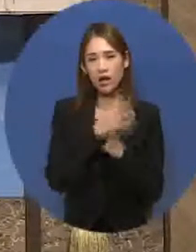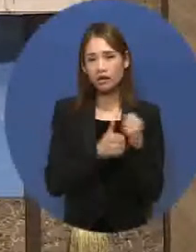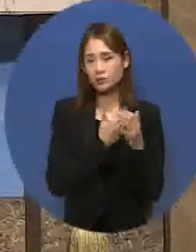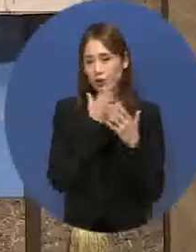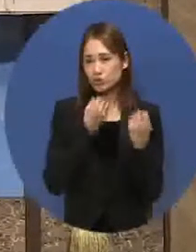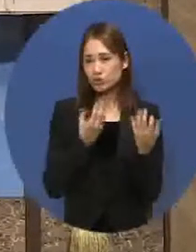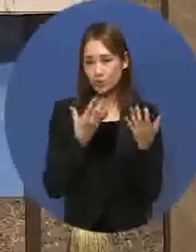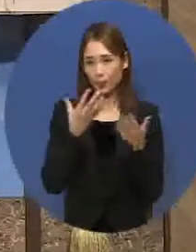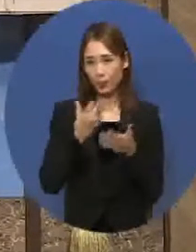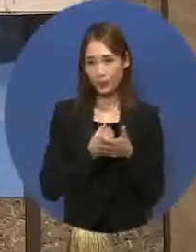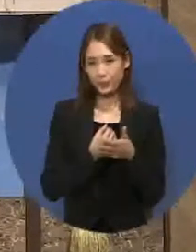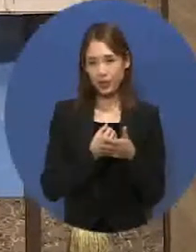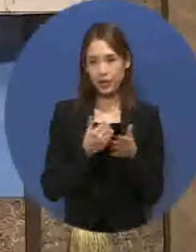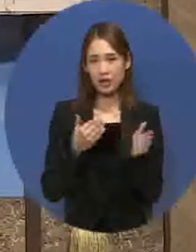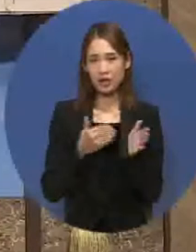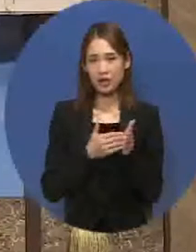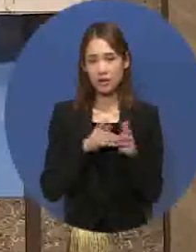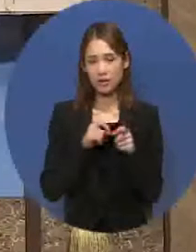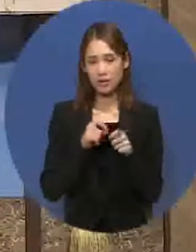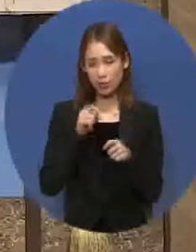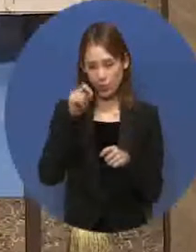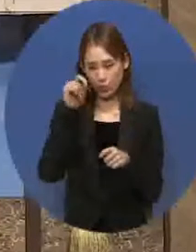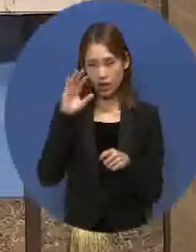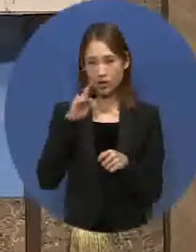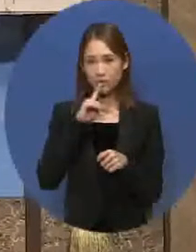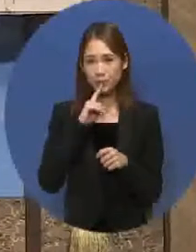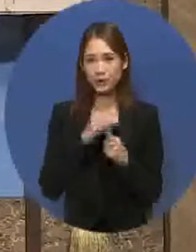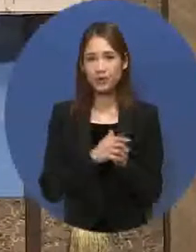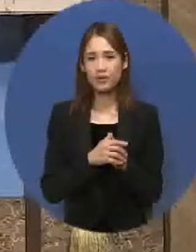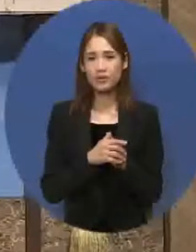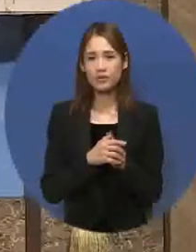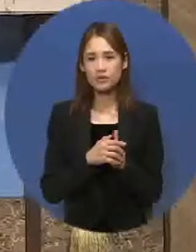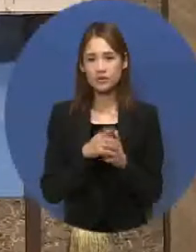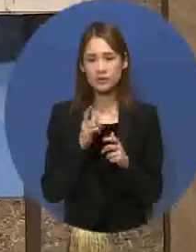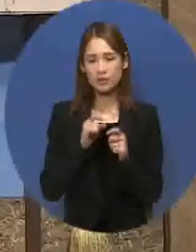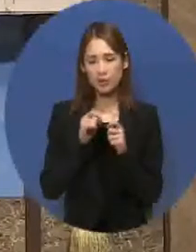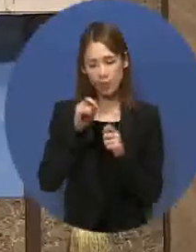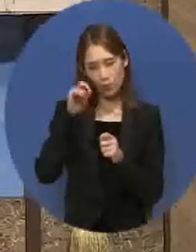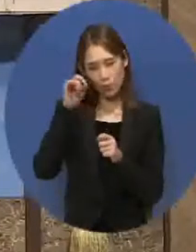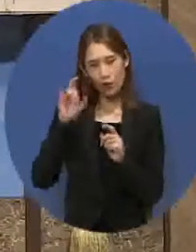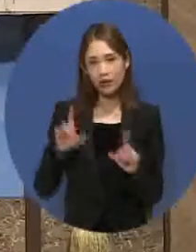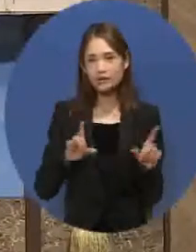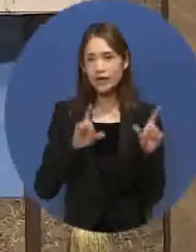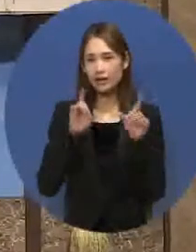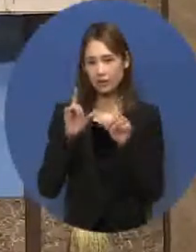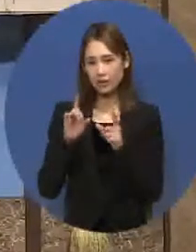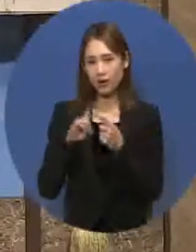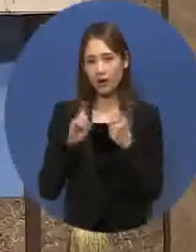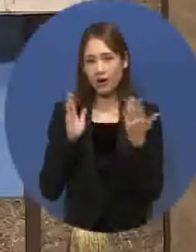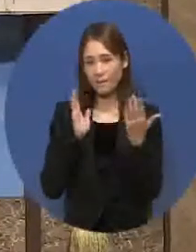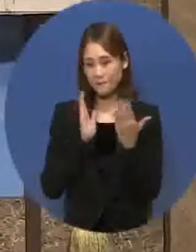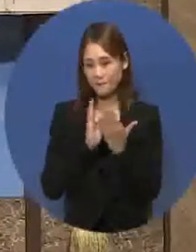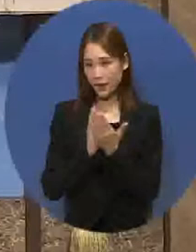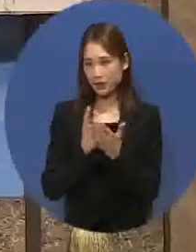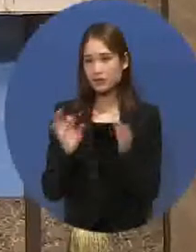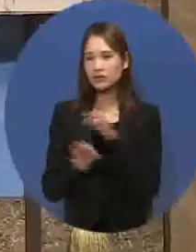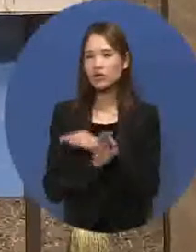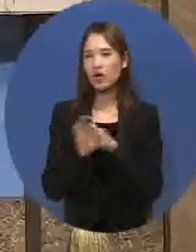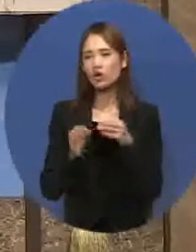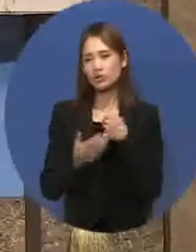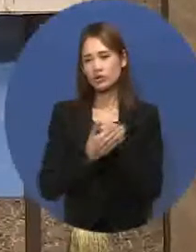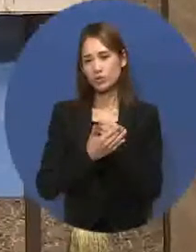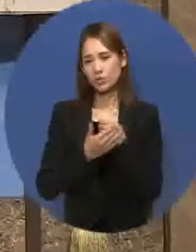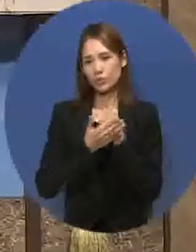받아서 장수 시대가 되어졌는데 그 장수에 걸맞는 경제적인 받침이 안